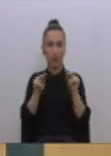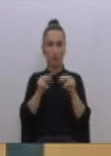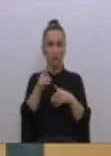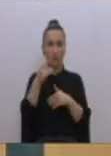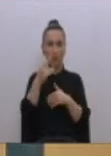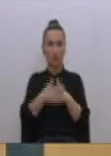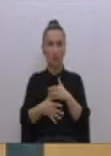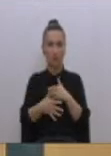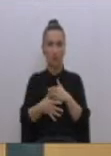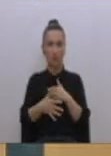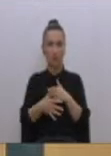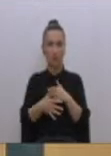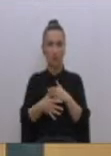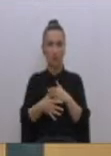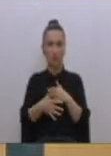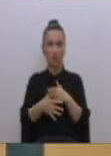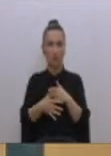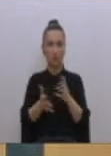ცენტრი